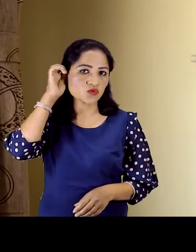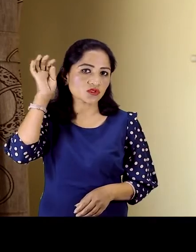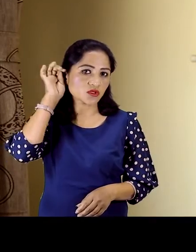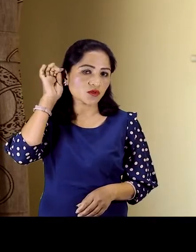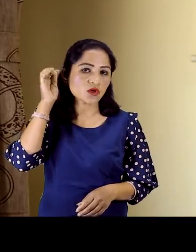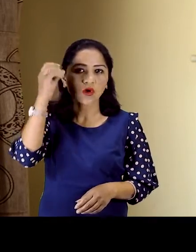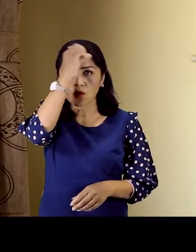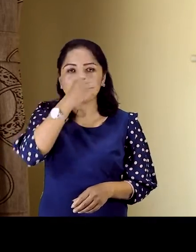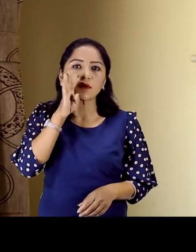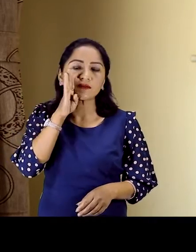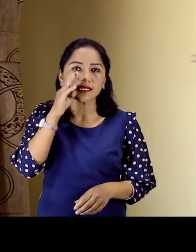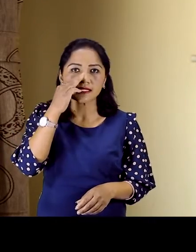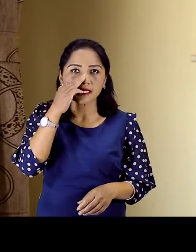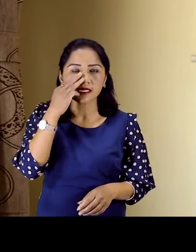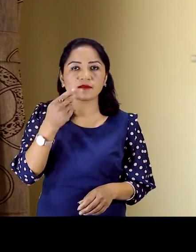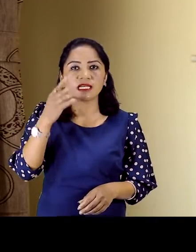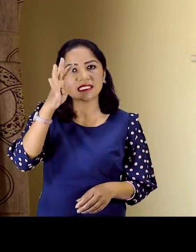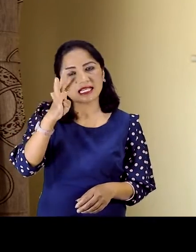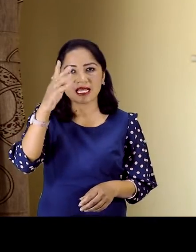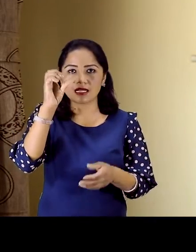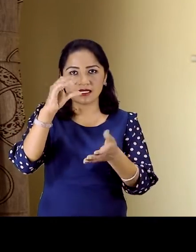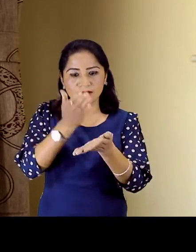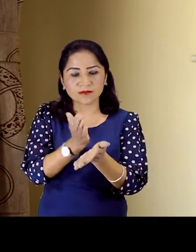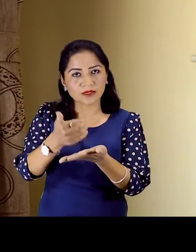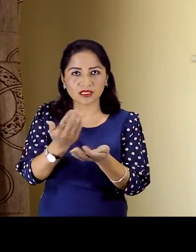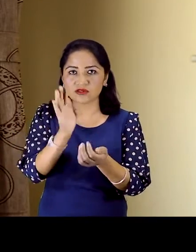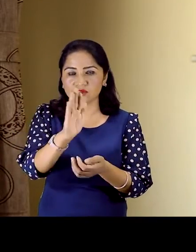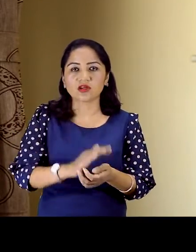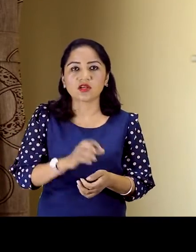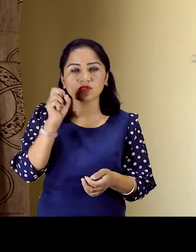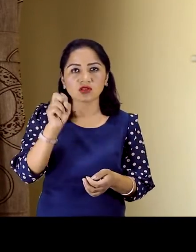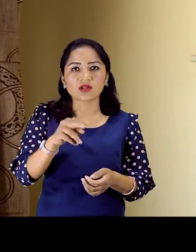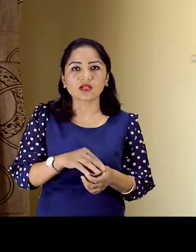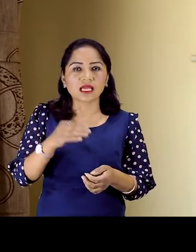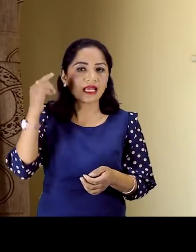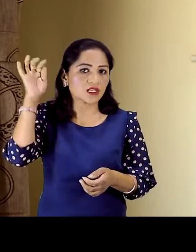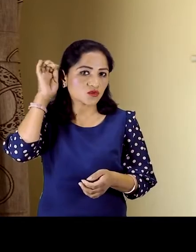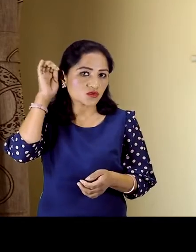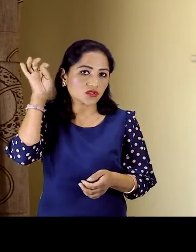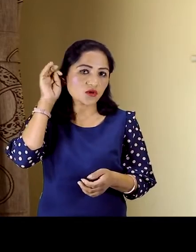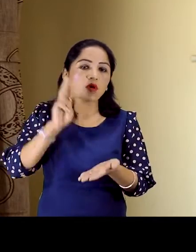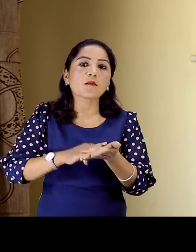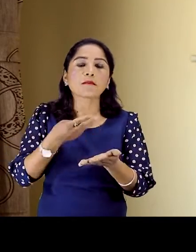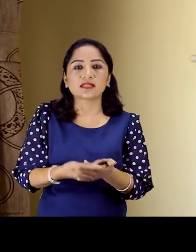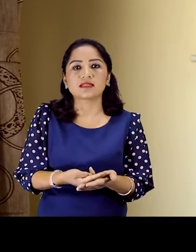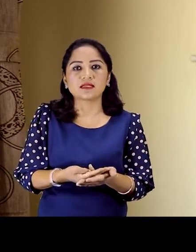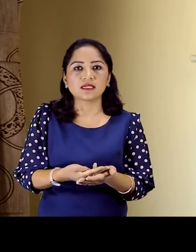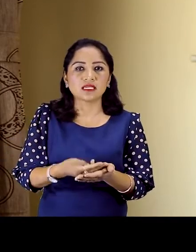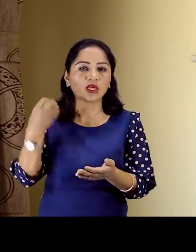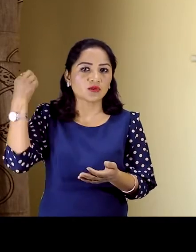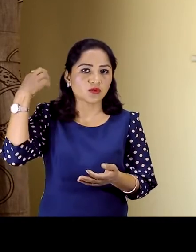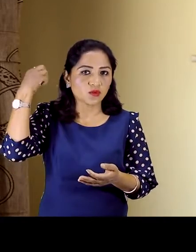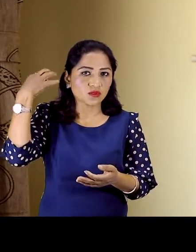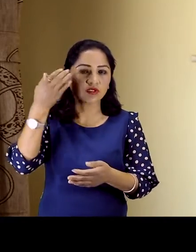फ्येरेन को definition मा फो फाल्प टाइप्स कोचा तुर हाड़ा फ्येरेन मनना दे